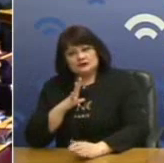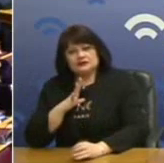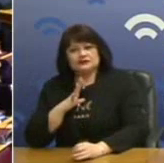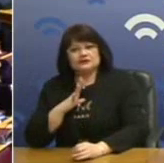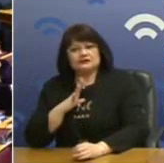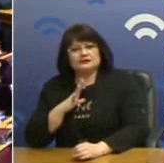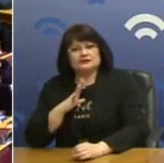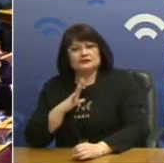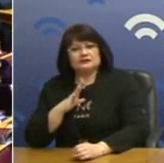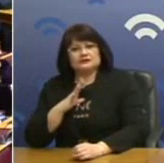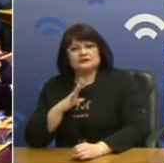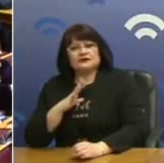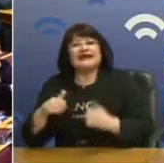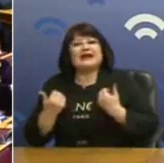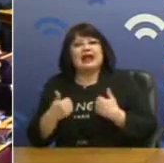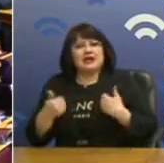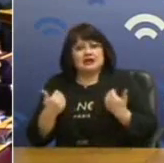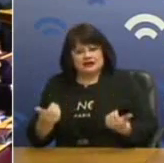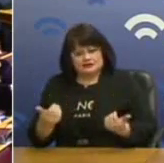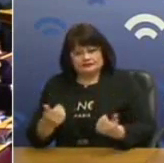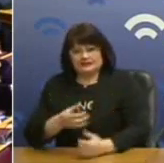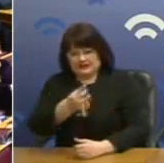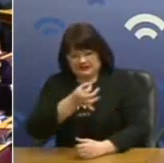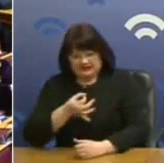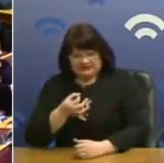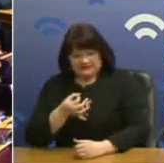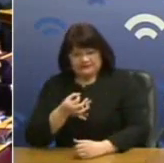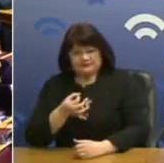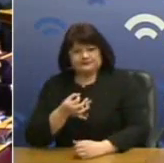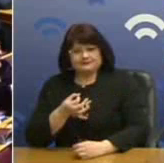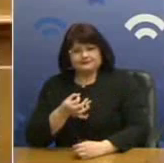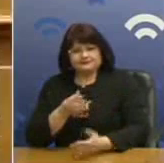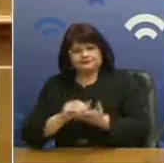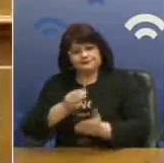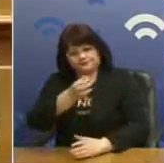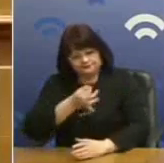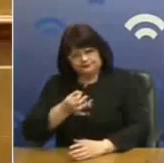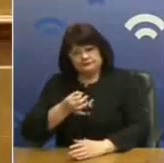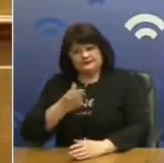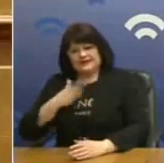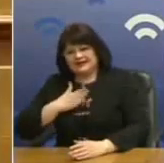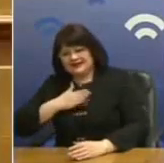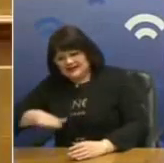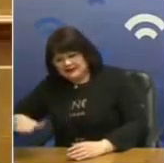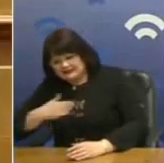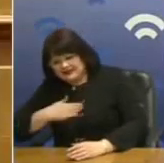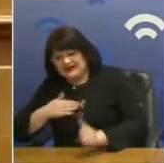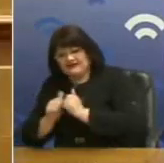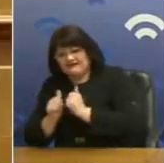των νέων ανθρώπων και μιλήσατε για δικά μας και δικά σας παιδιά. Είναι ντροπή, κύριε